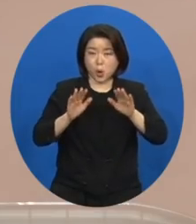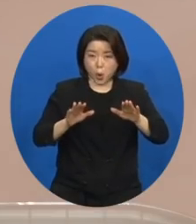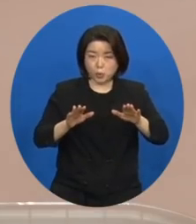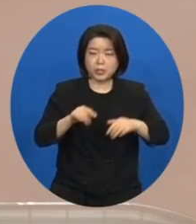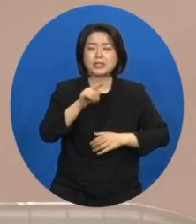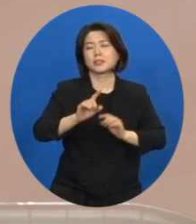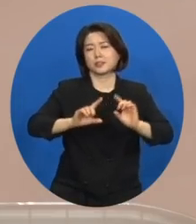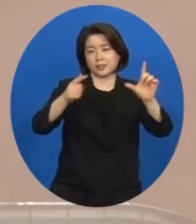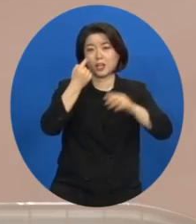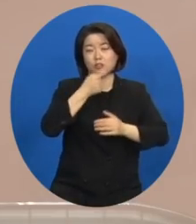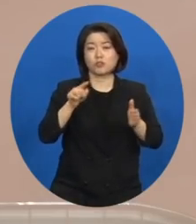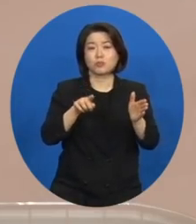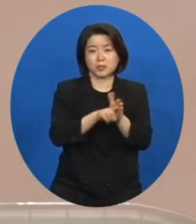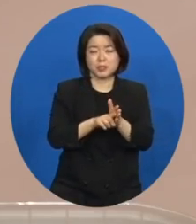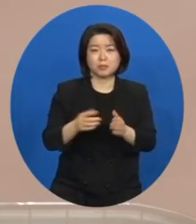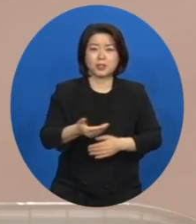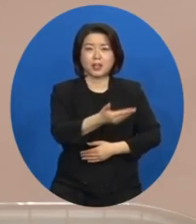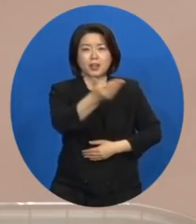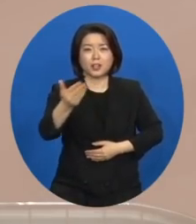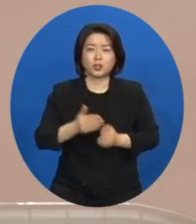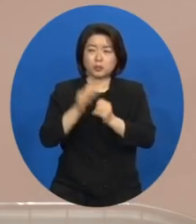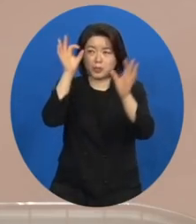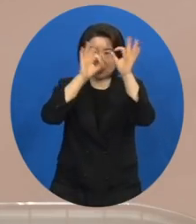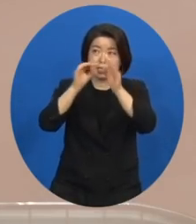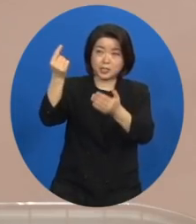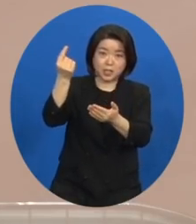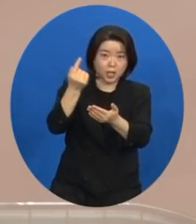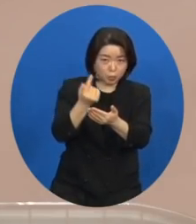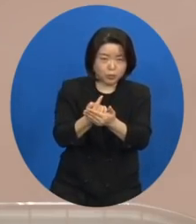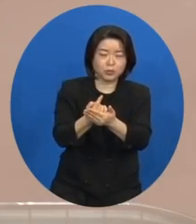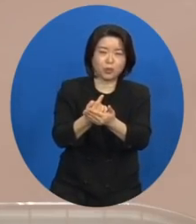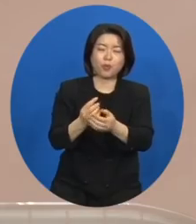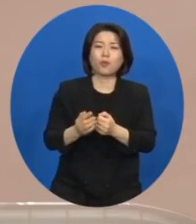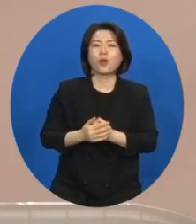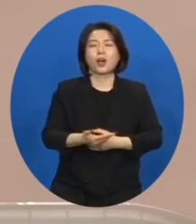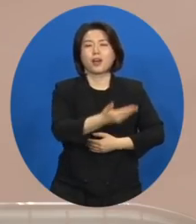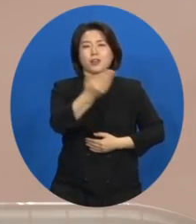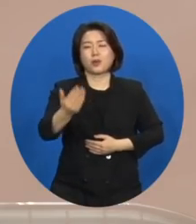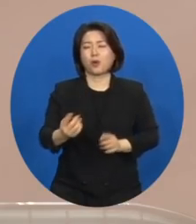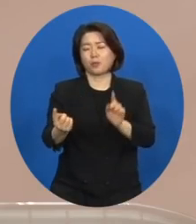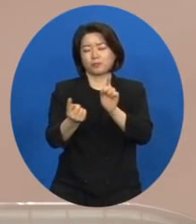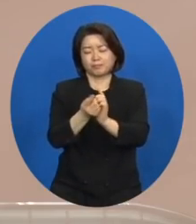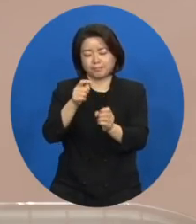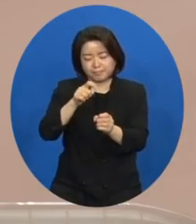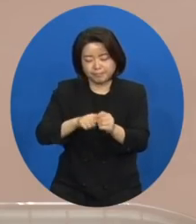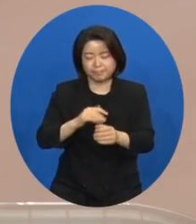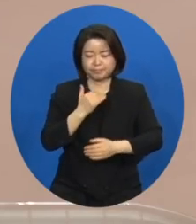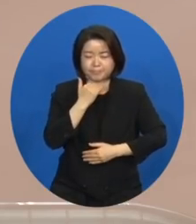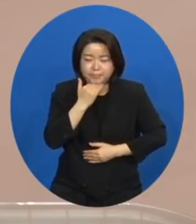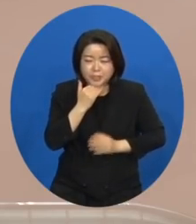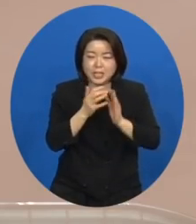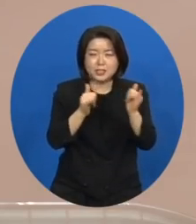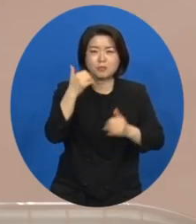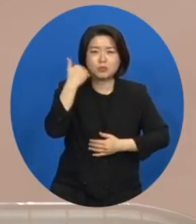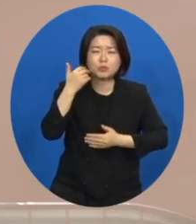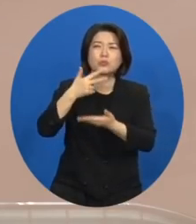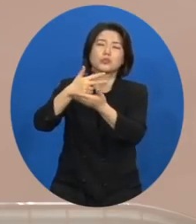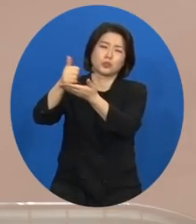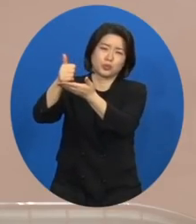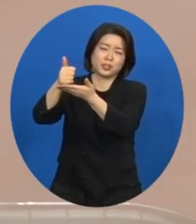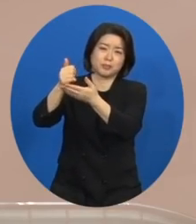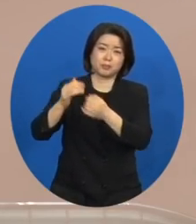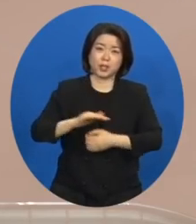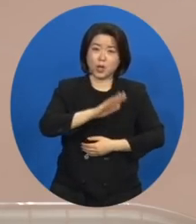믿습니다 바로 여러분들에게 찾아 오시고 이미 여러분들에게 만나기 위해서 기다리신 분이 바로 주님이 쓰라는 거예요 우리의